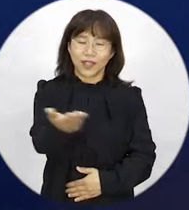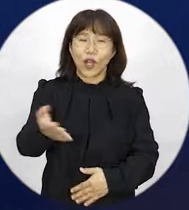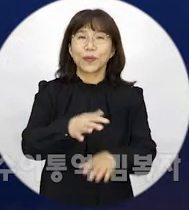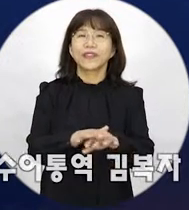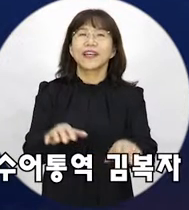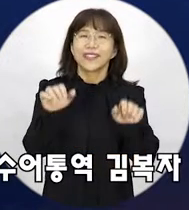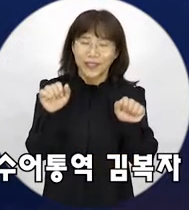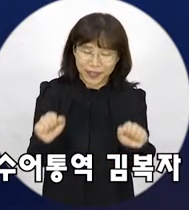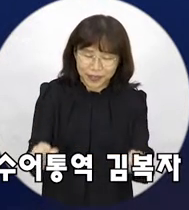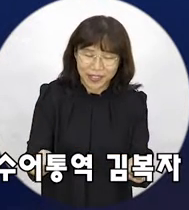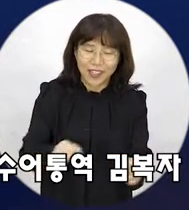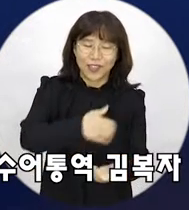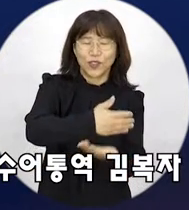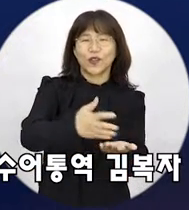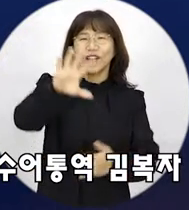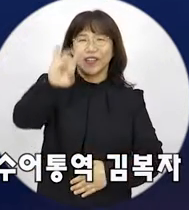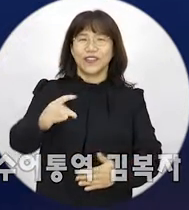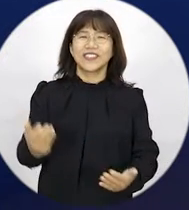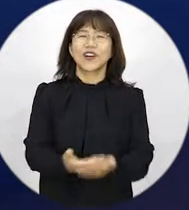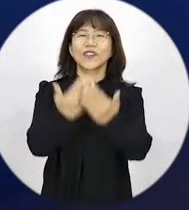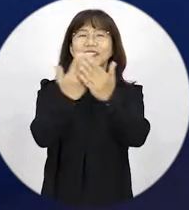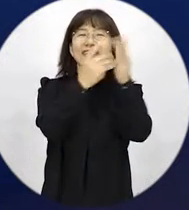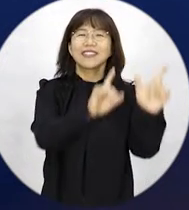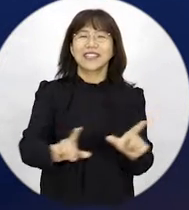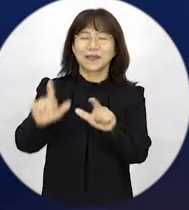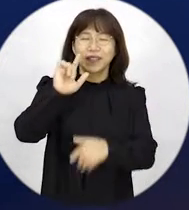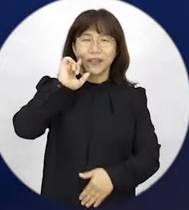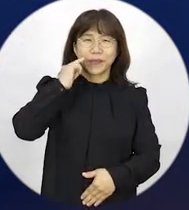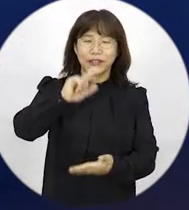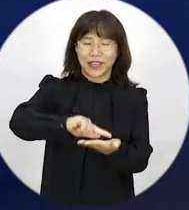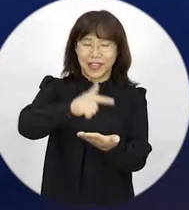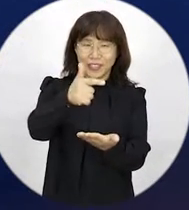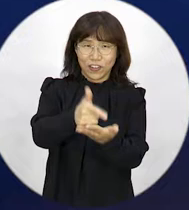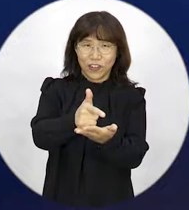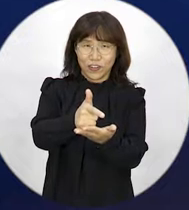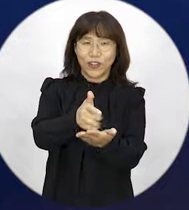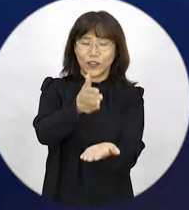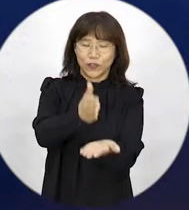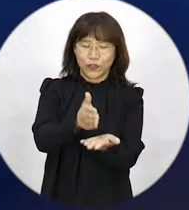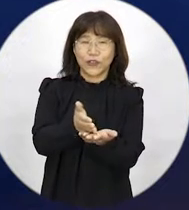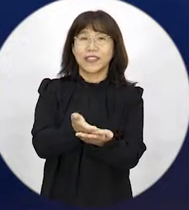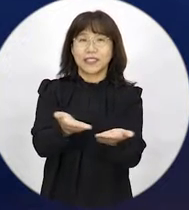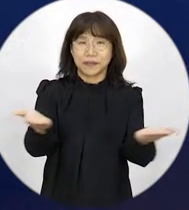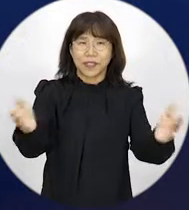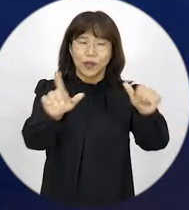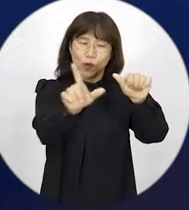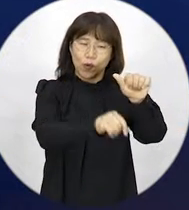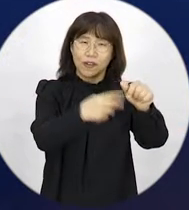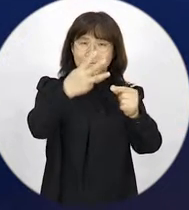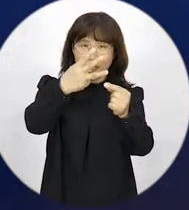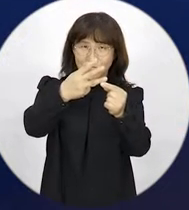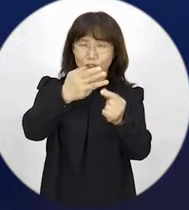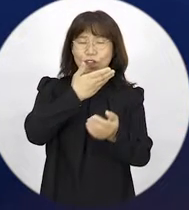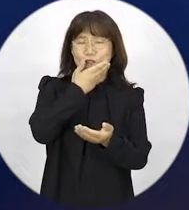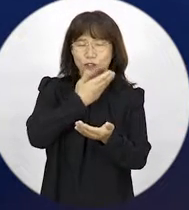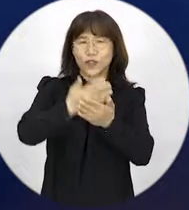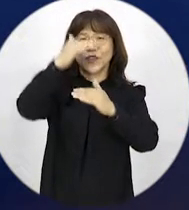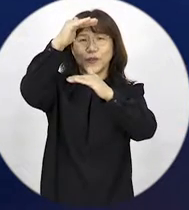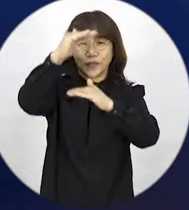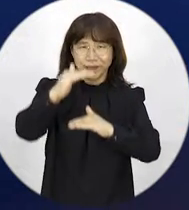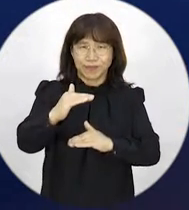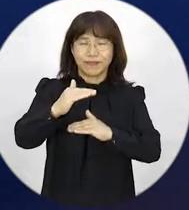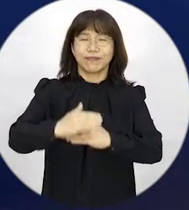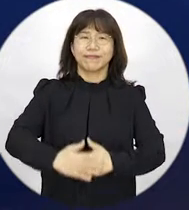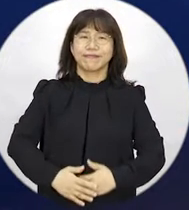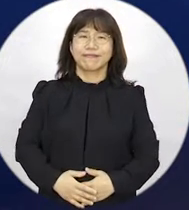구민 여러분 안녕하십니까? 조화로운 성장, 삶이 아름다운 강서, 아이강서TV 김민주입니다. 5월 셋째 주 주간 주요